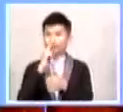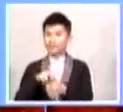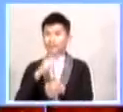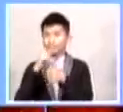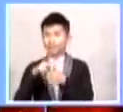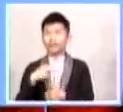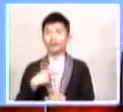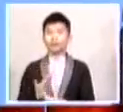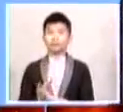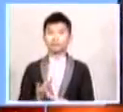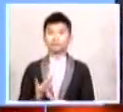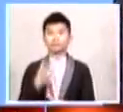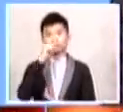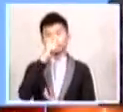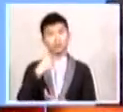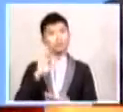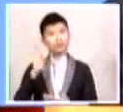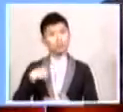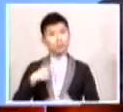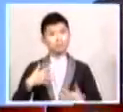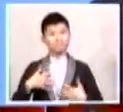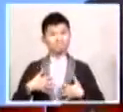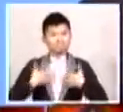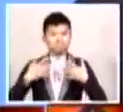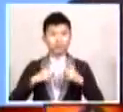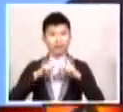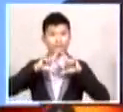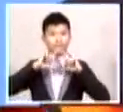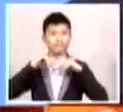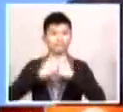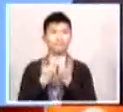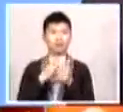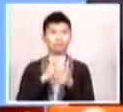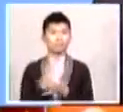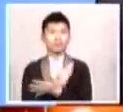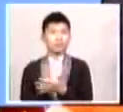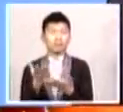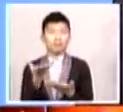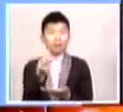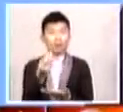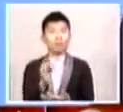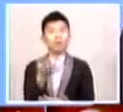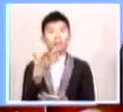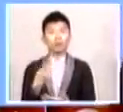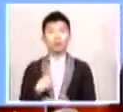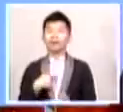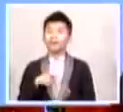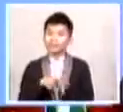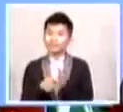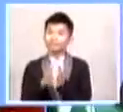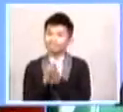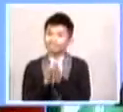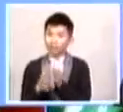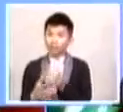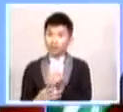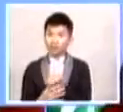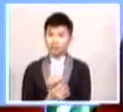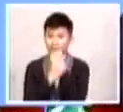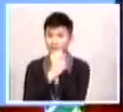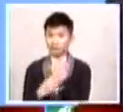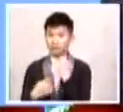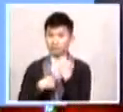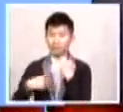言。为什么我不会有动作反制？但我一再拜托支持者